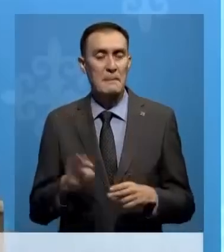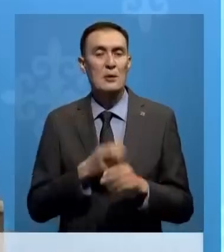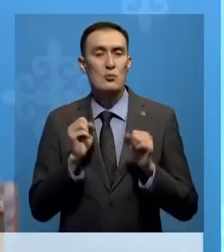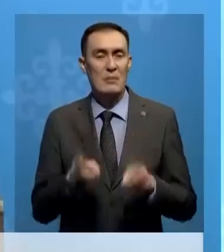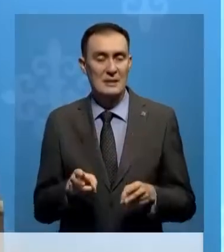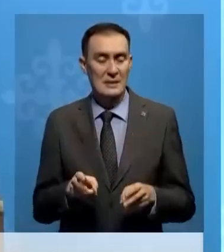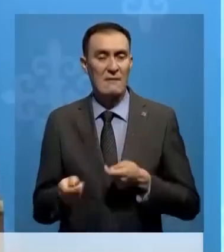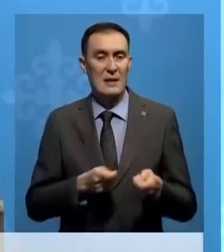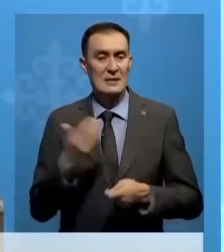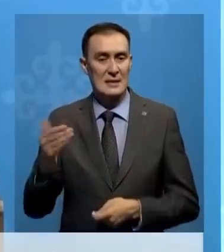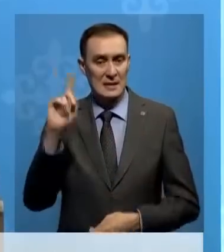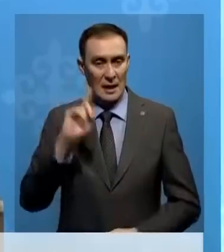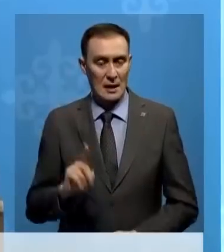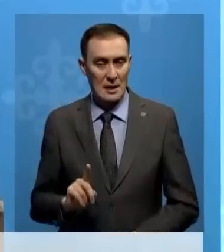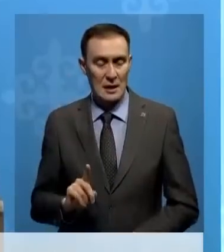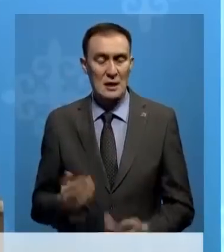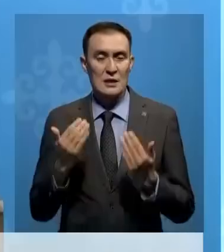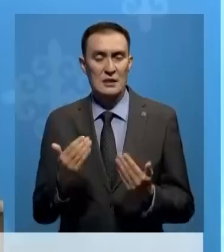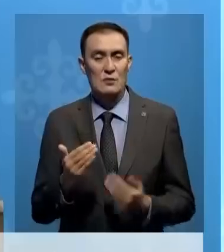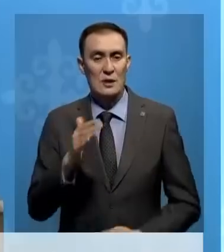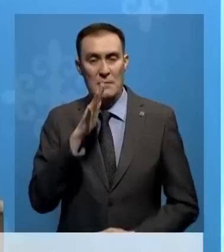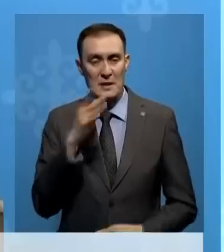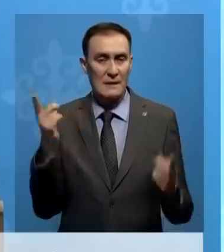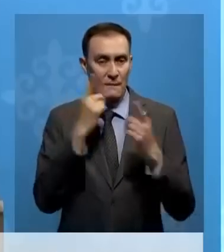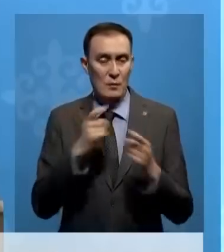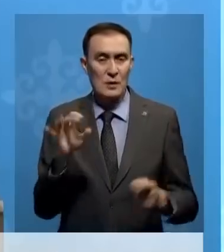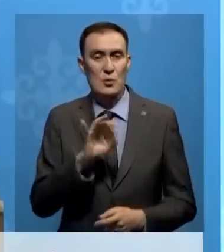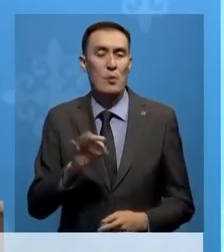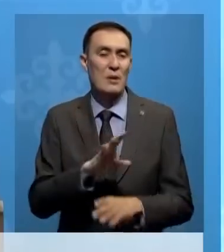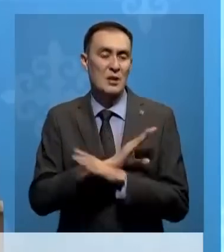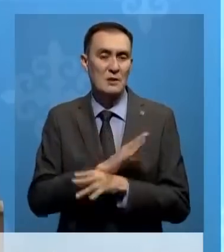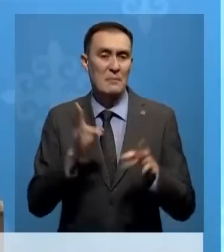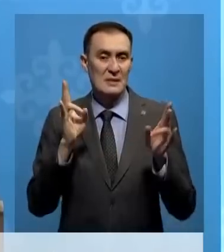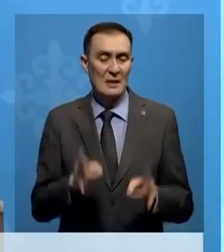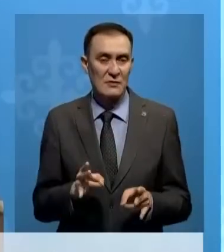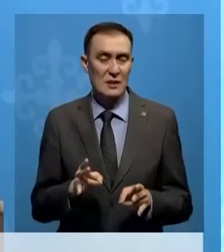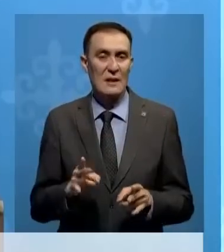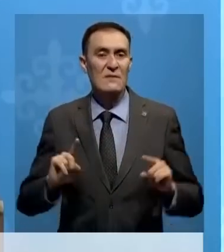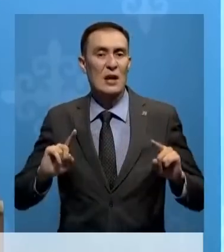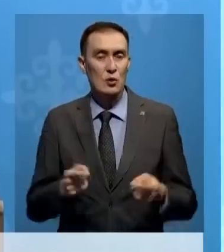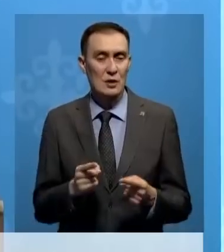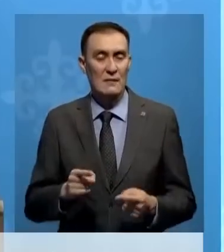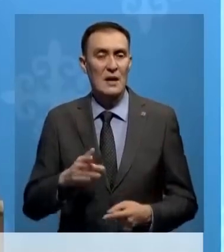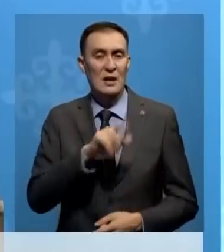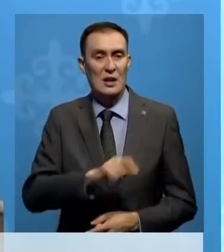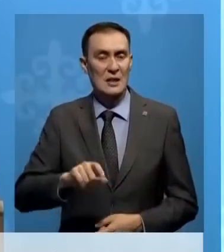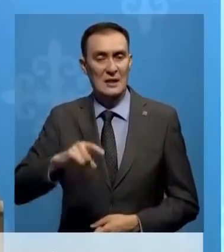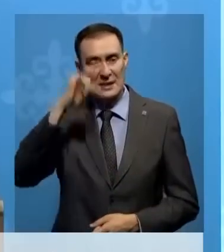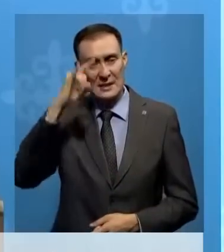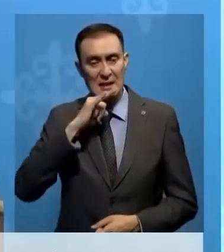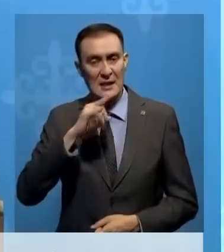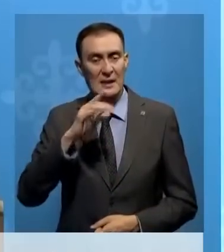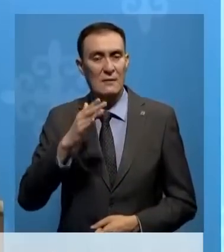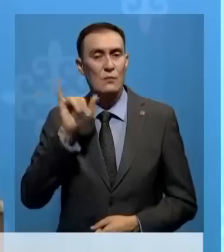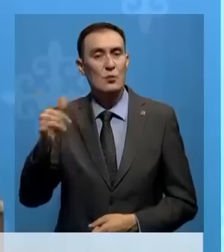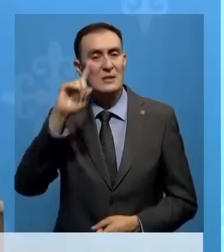безопасности местных властей. На сегодняшний момент информация о погибших, пострадавших и взятых в заложники граждан Казахстана в Израиле к нам не